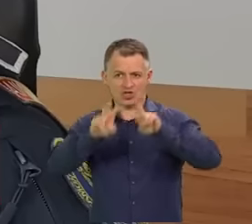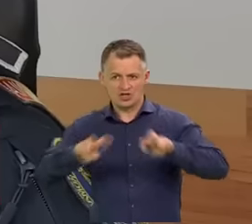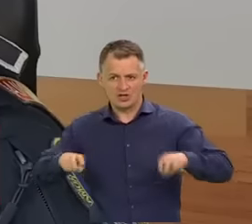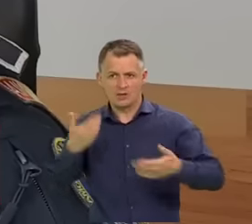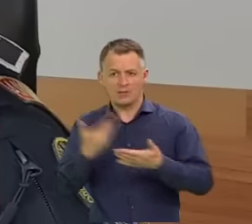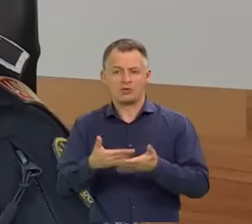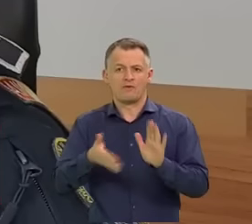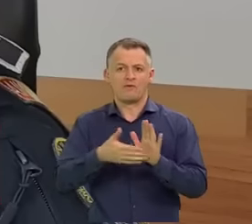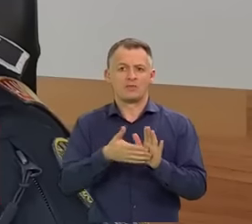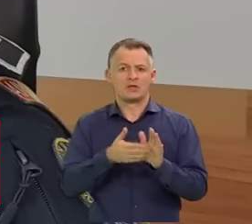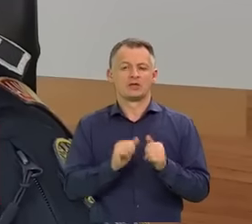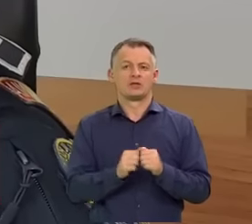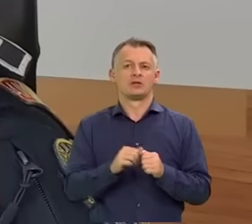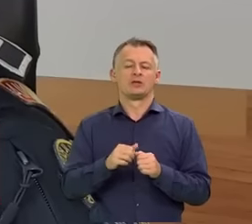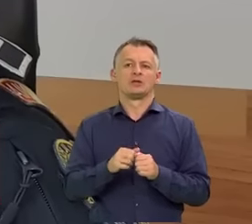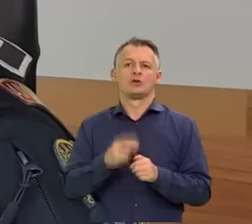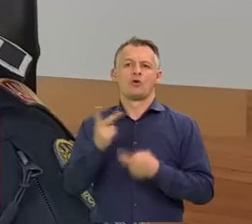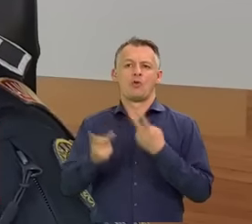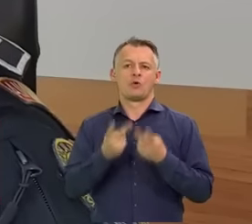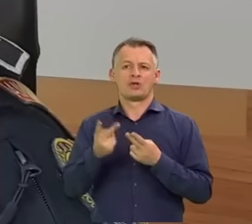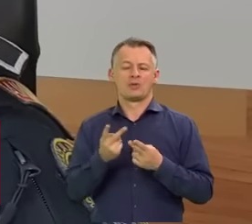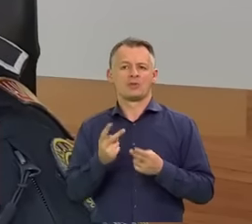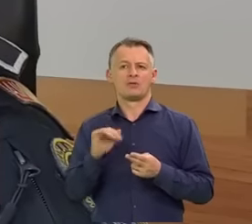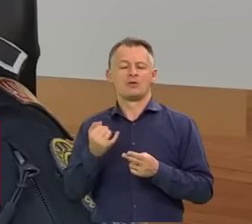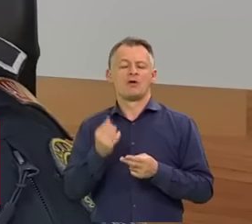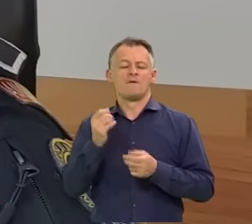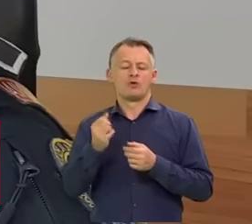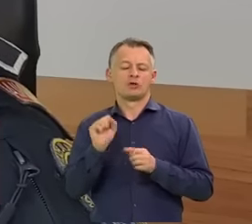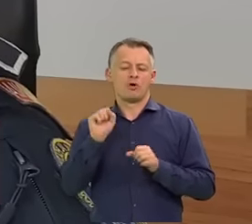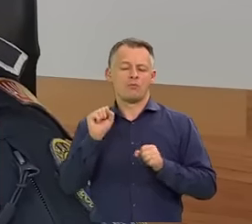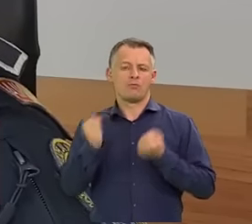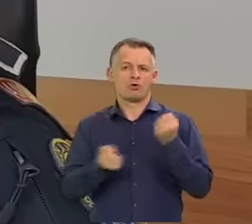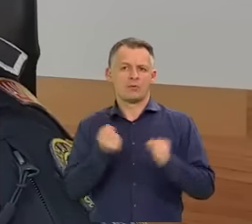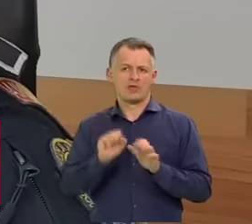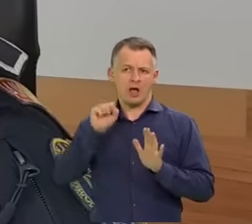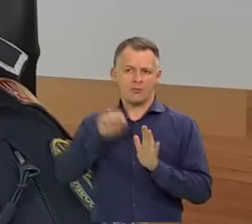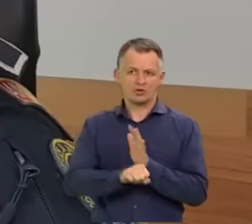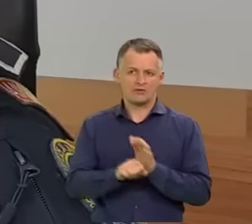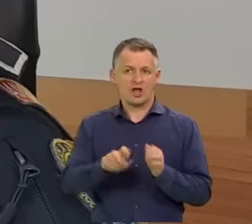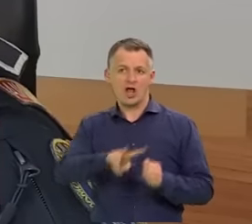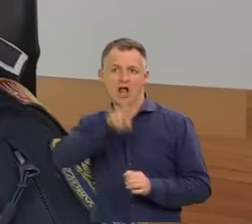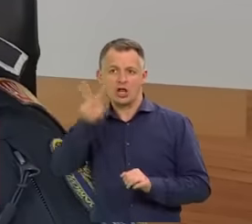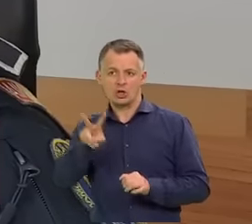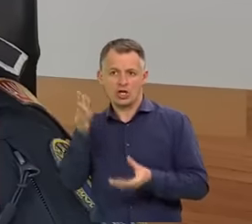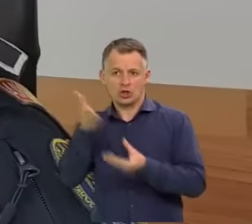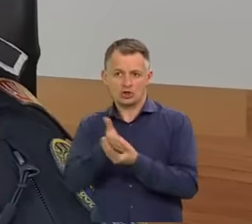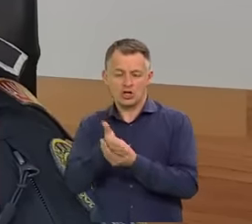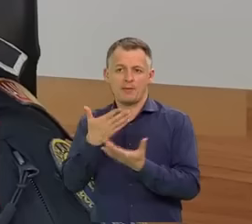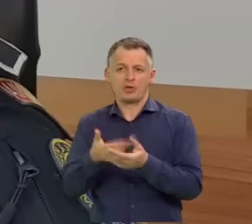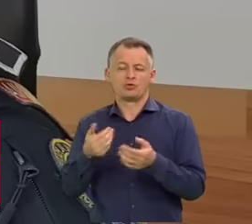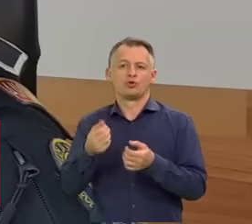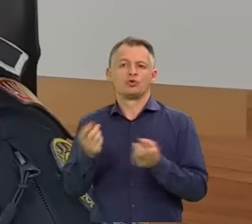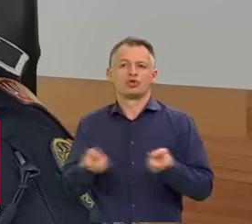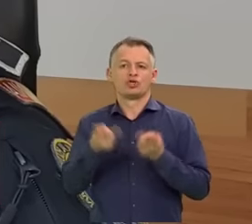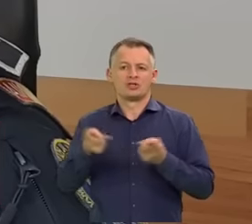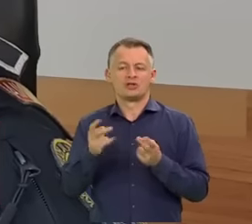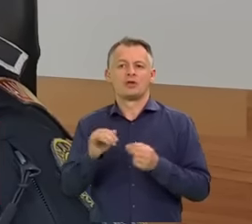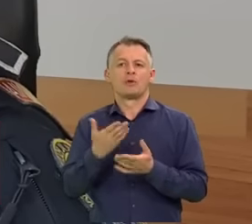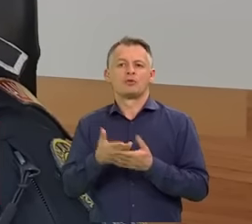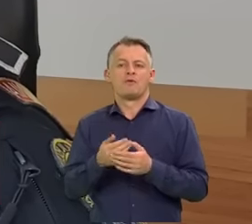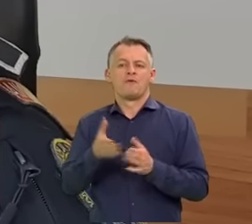sub aspectul comiterii infracțiunii de purtare abuzivă, iar în celălalt dosar sunt efectuate cercetări cercetări pentru săvârșirea infracțiunii de